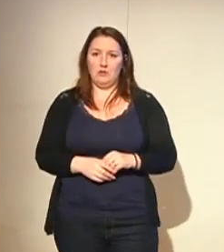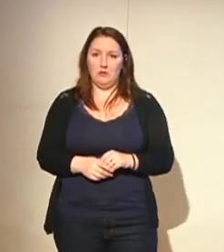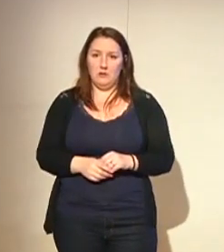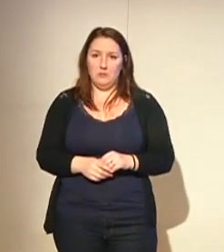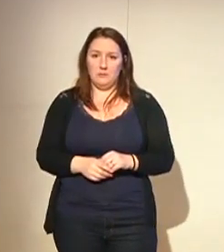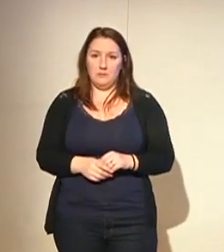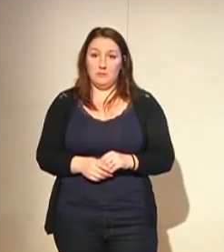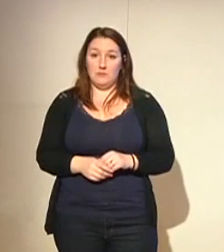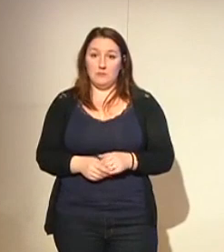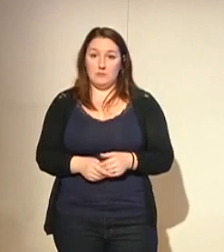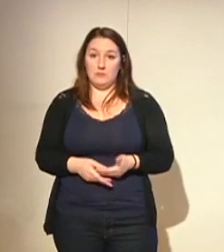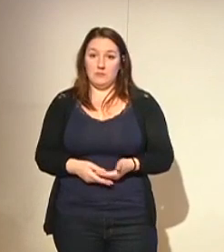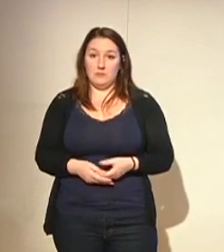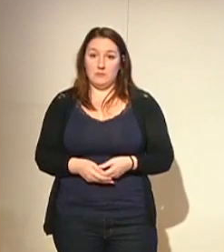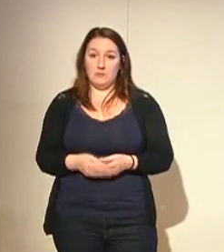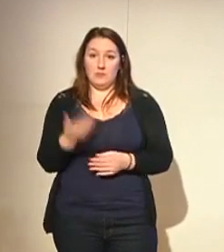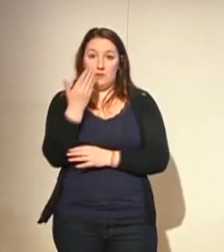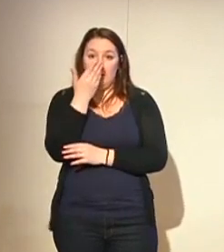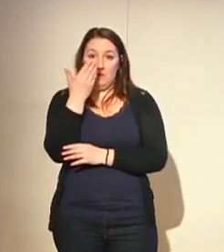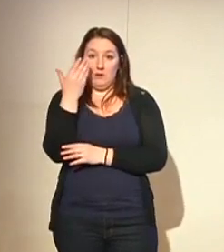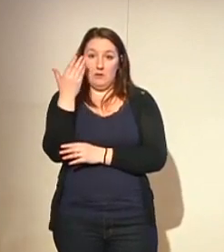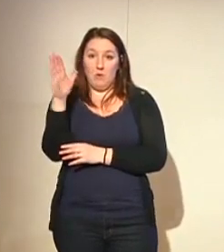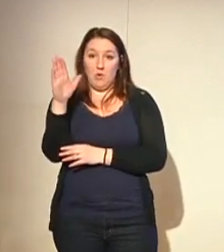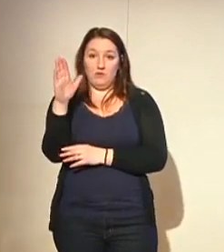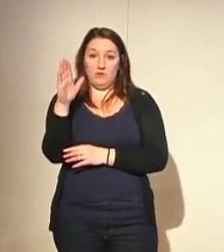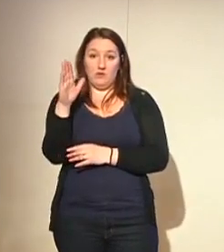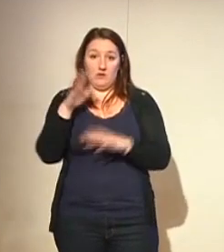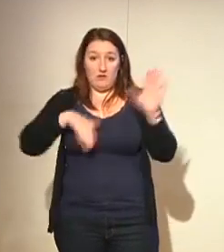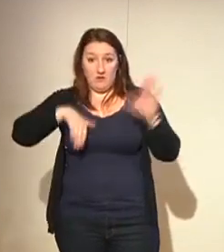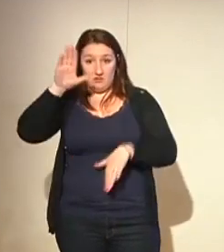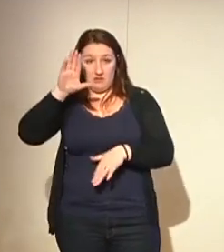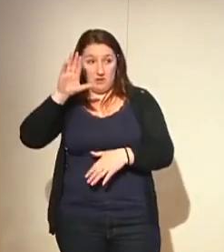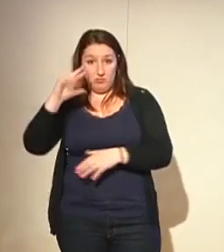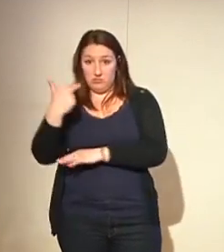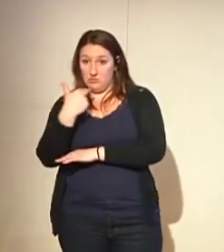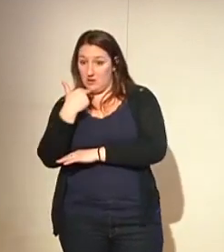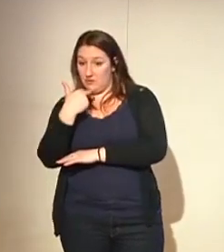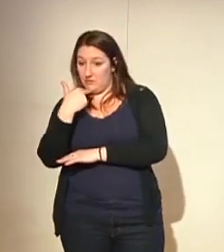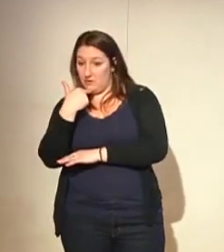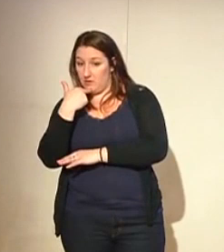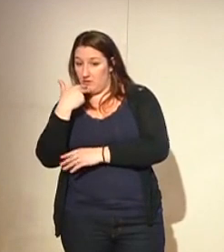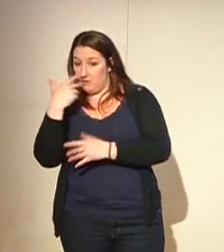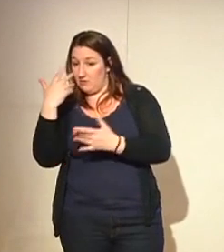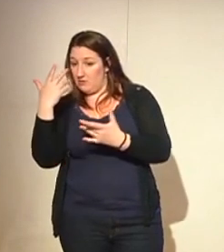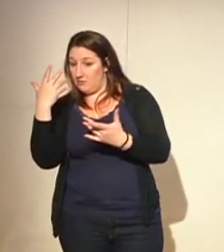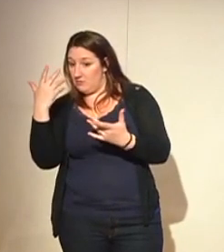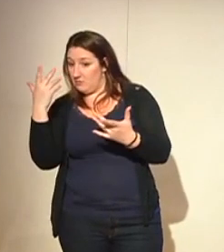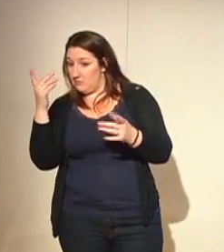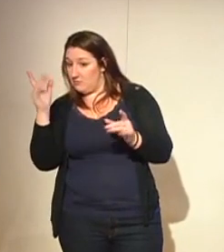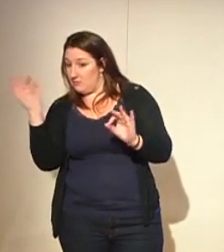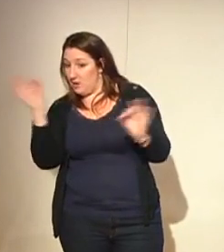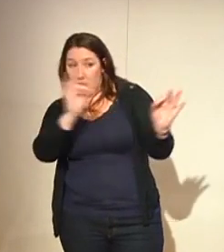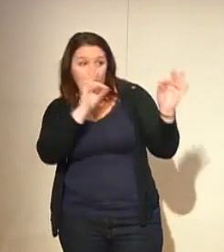38 est-ce qu'il y a d'autres candidat pour ses personnalités qualifiées non qui est